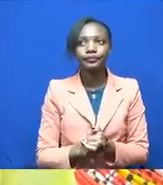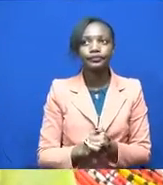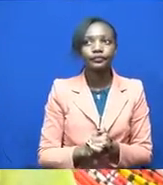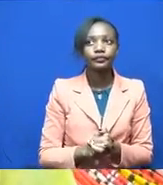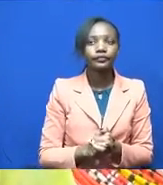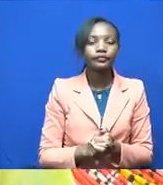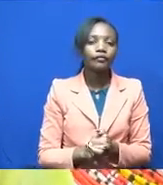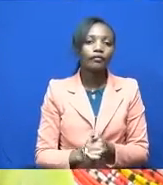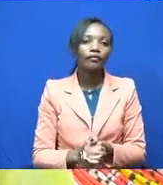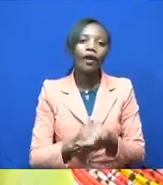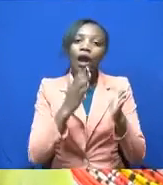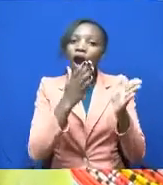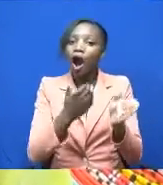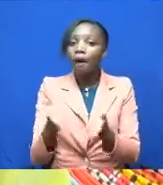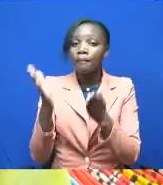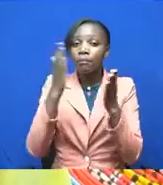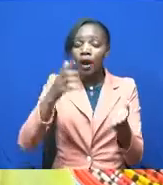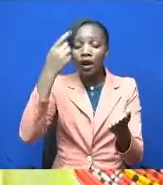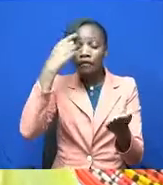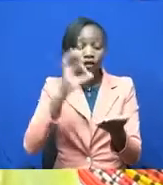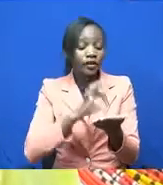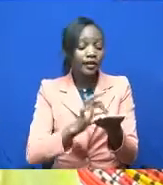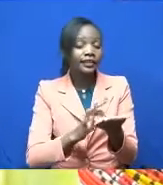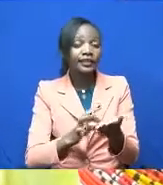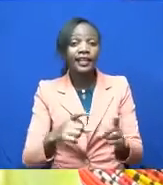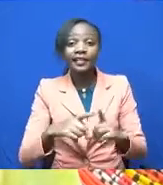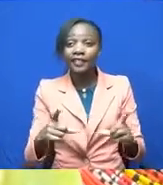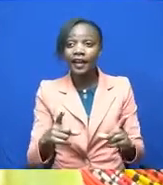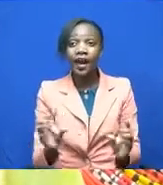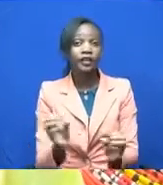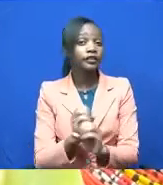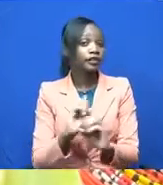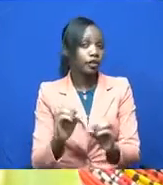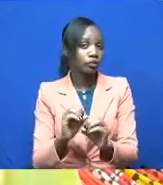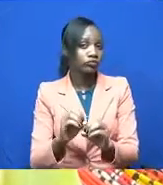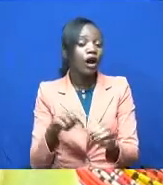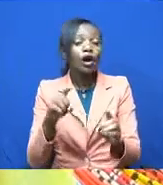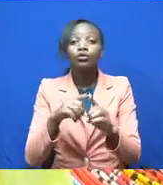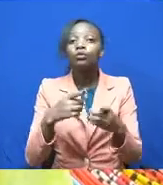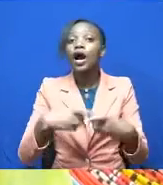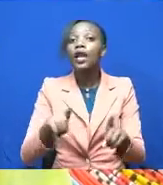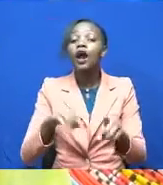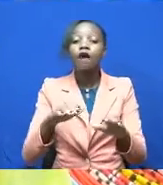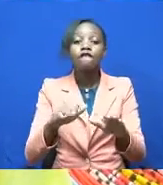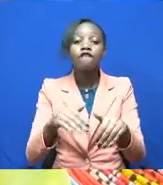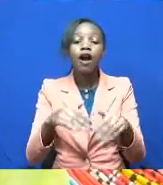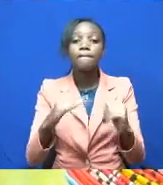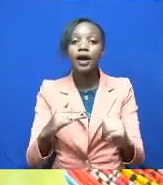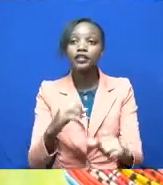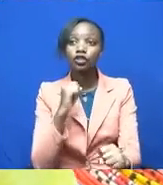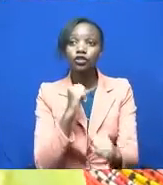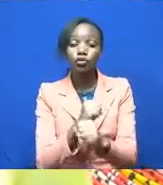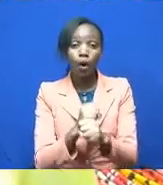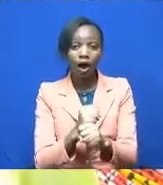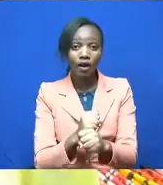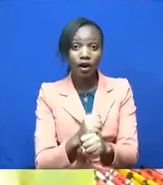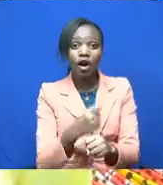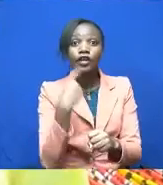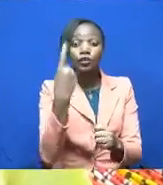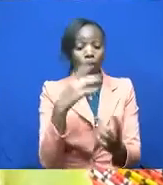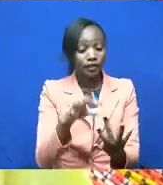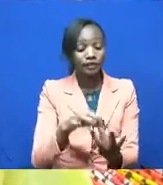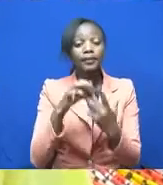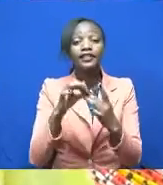na mpangilio wa kuandikisha ardhi so that iwe wakulima wanafanya ukulima kwa sehemu yao na